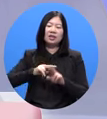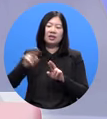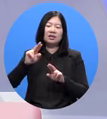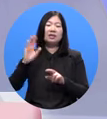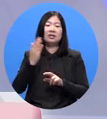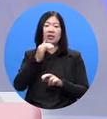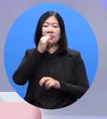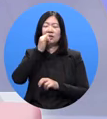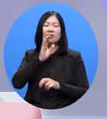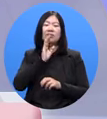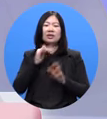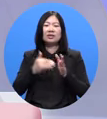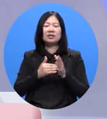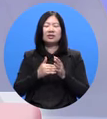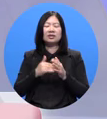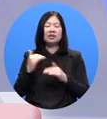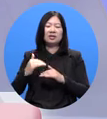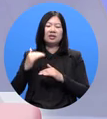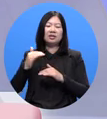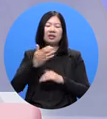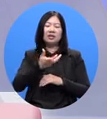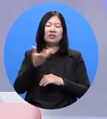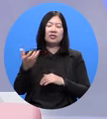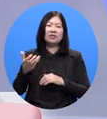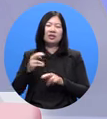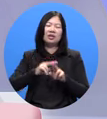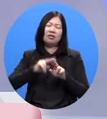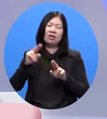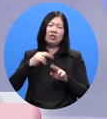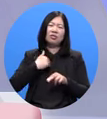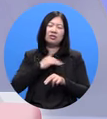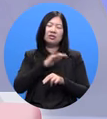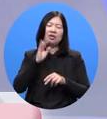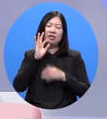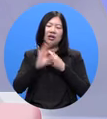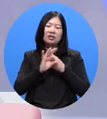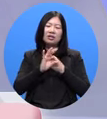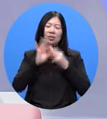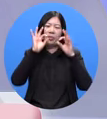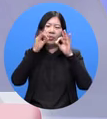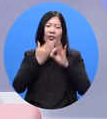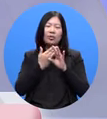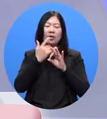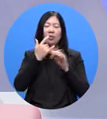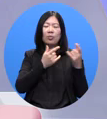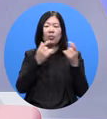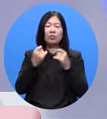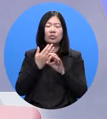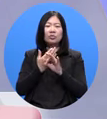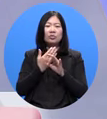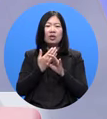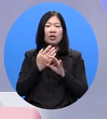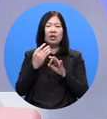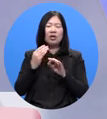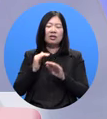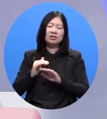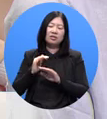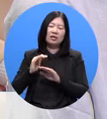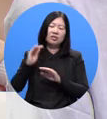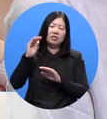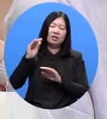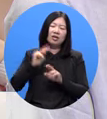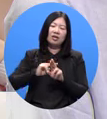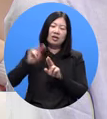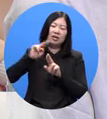맞는데, 네. 계층 이동의 사닥다리라고 우리가 가정할 경우에, 네. 모두 다 그러면 계층 이동의